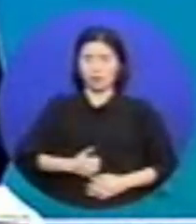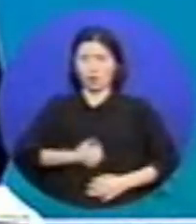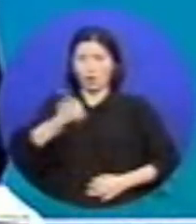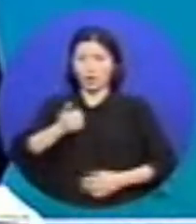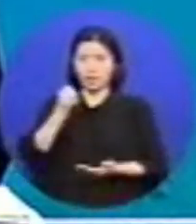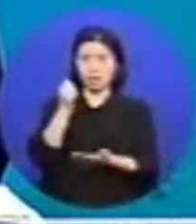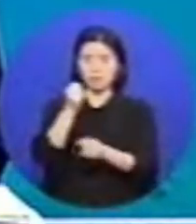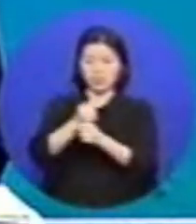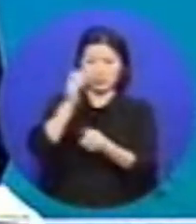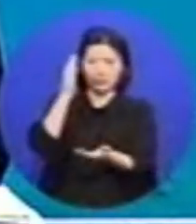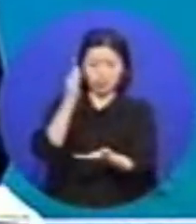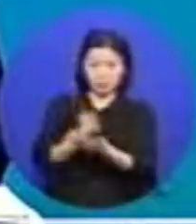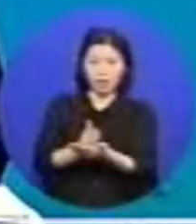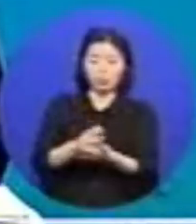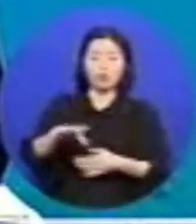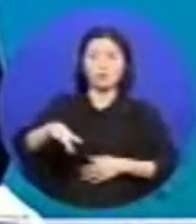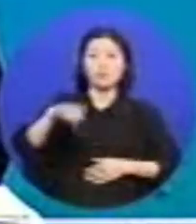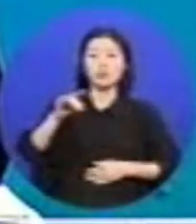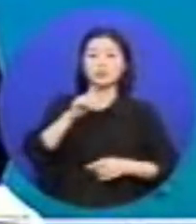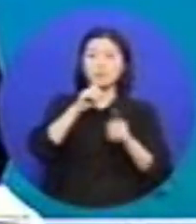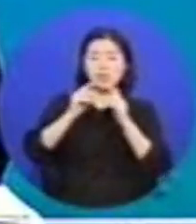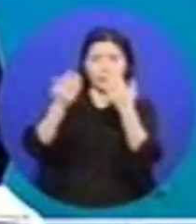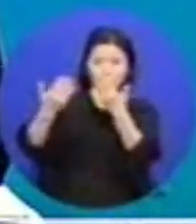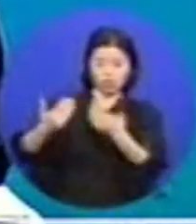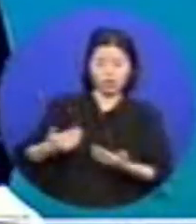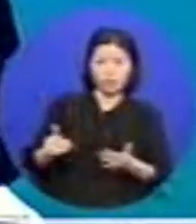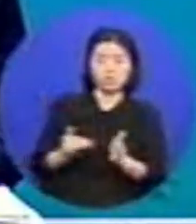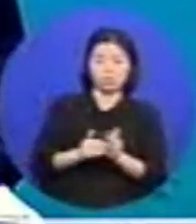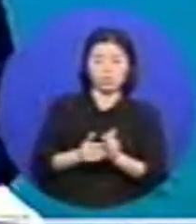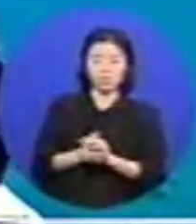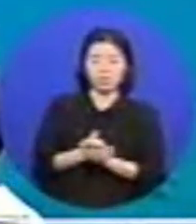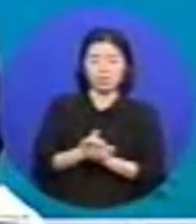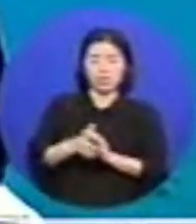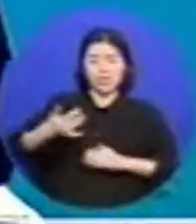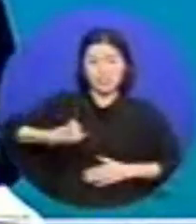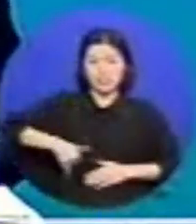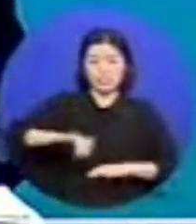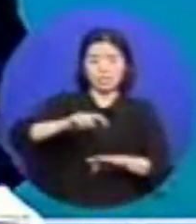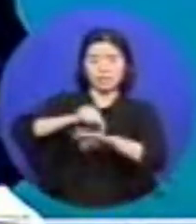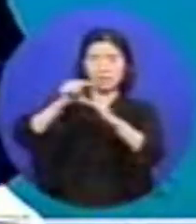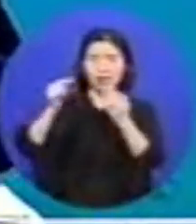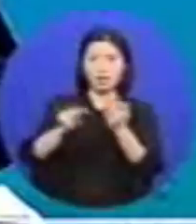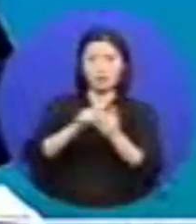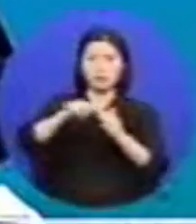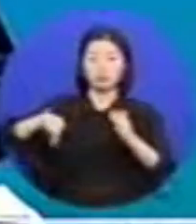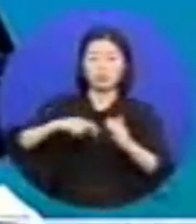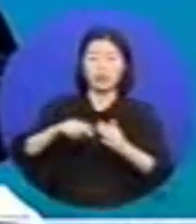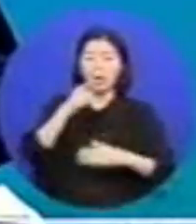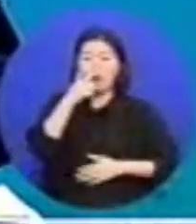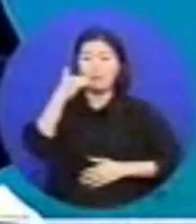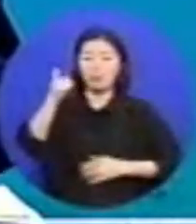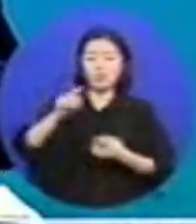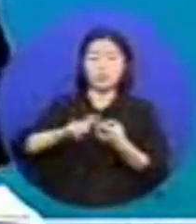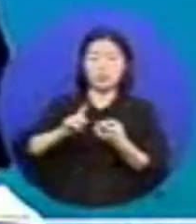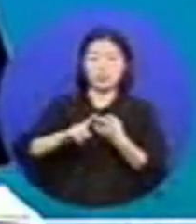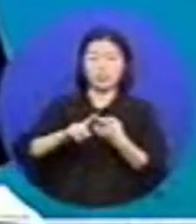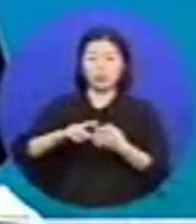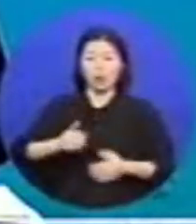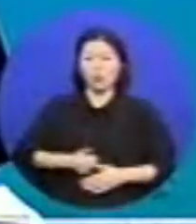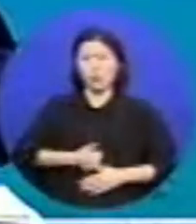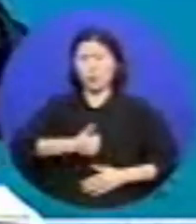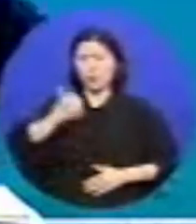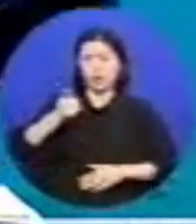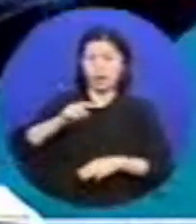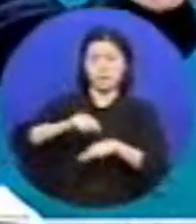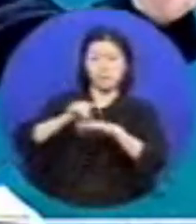말고 라고 먼저 말씀을 한 겁니다. 자녀들의 마음에 부모님에 대해서 이렇게 화난 마음이